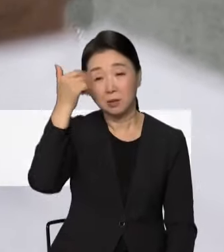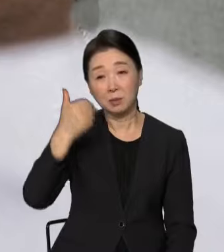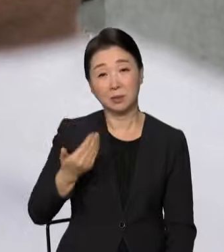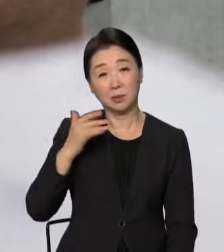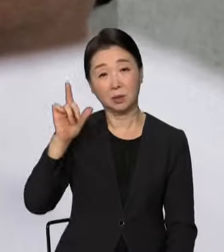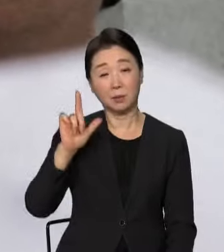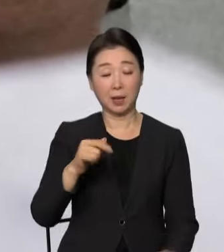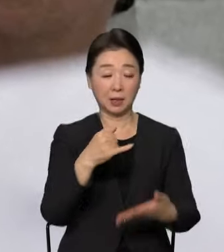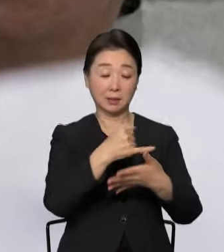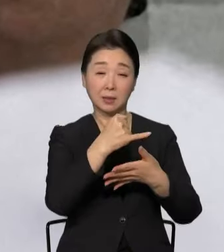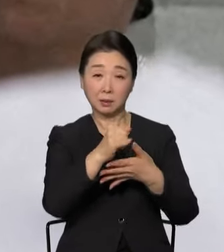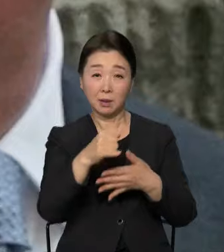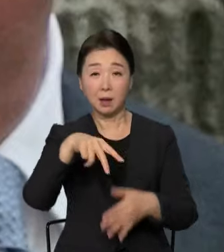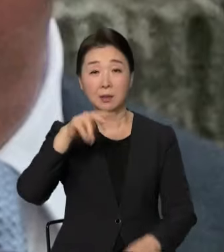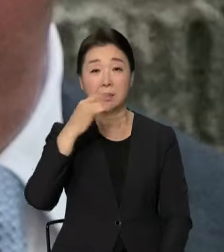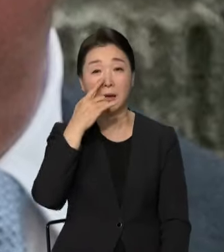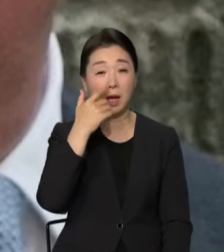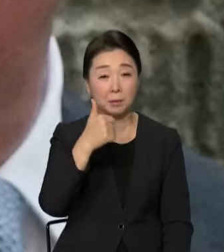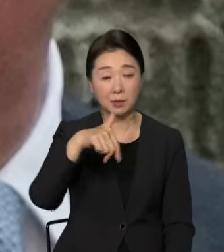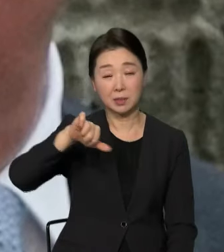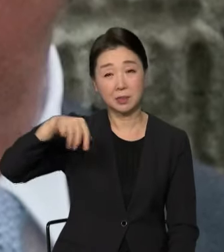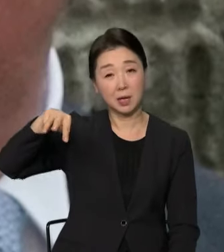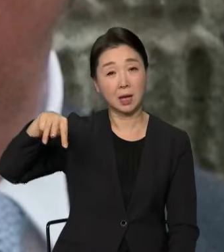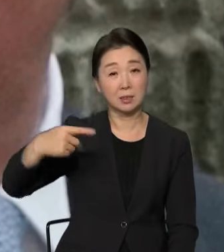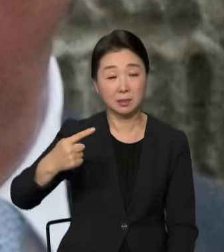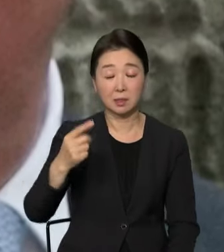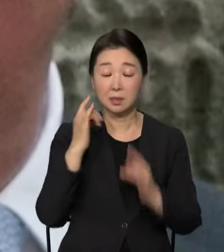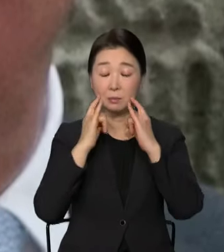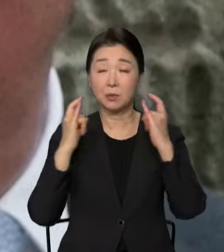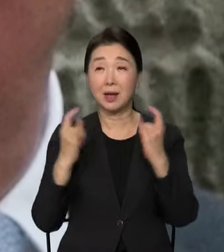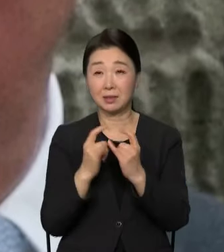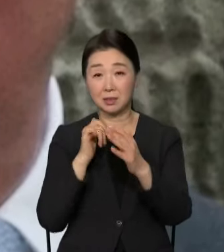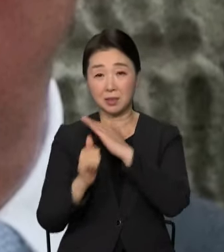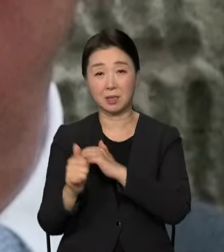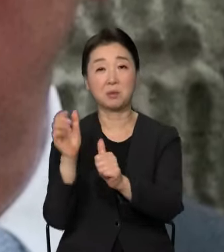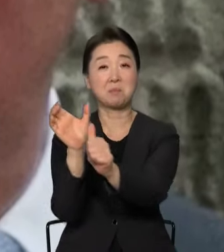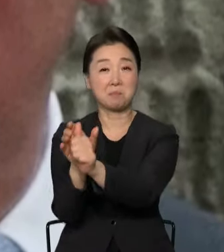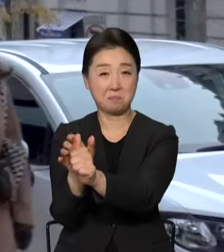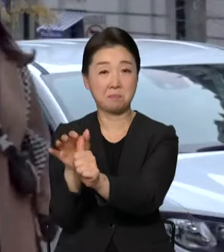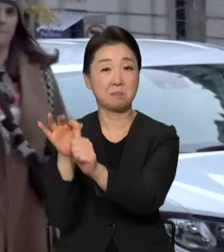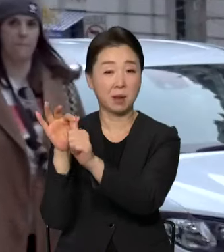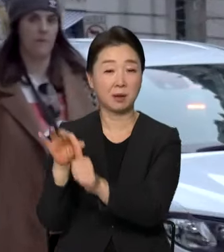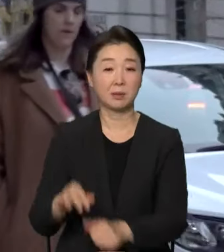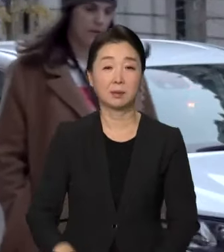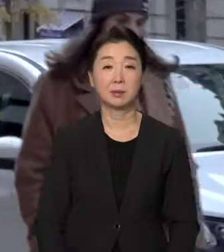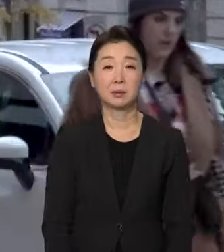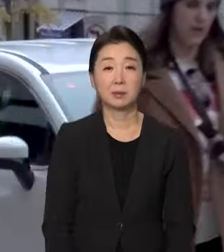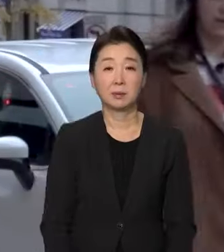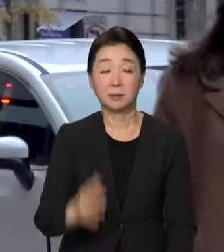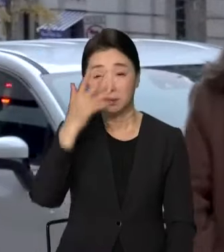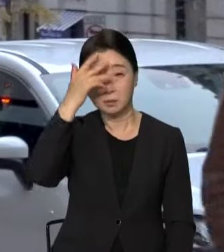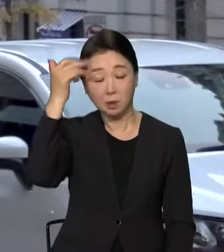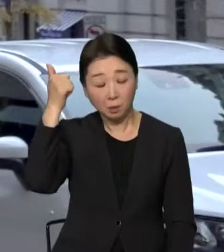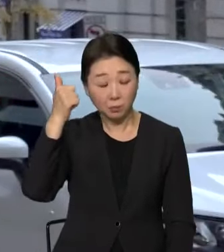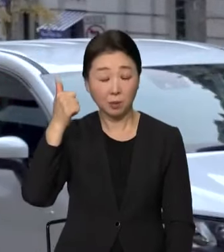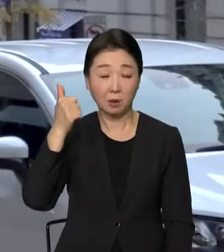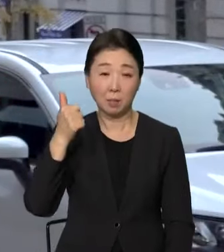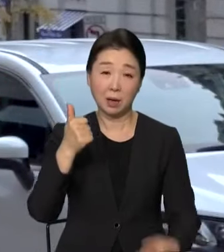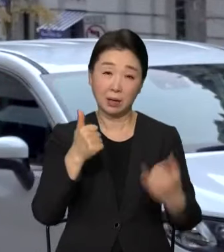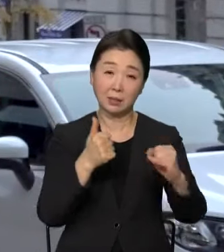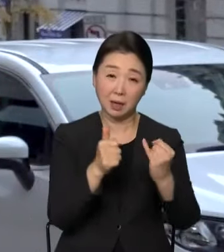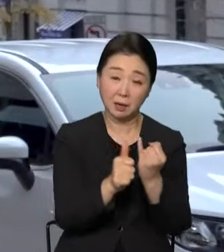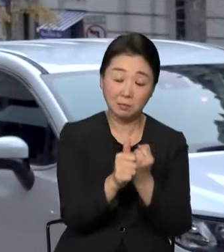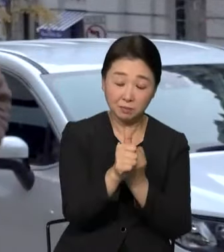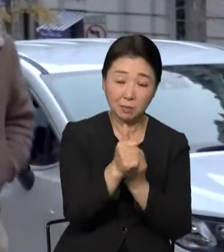큰딸 이방카의 시아버지 찰스 쿠슈너를 주 프랑스 대사로 발탁했습니다. 트럼프가 잇따라 자신의 사돈을